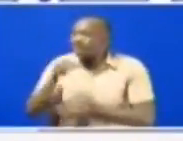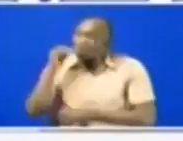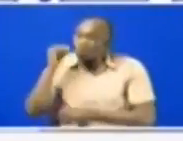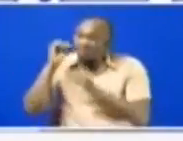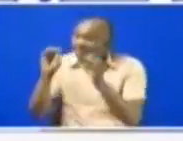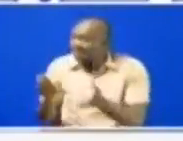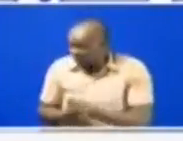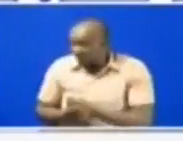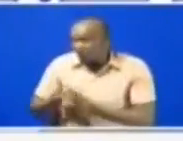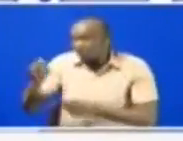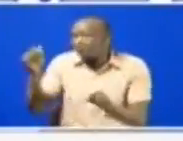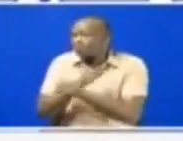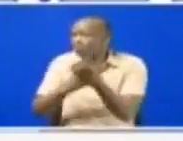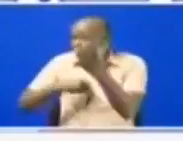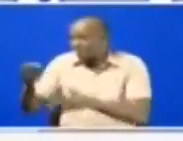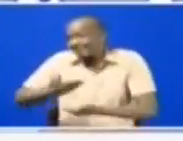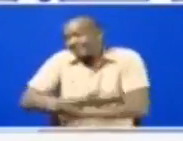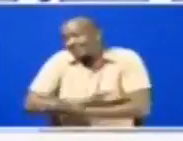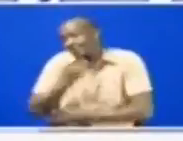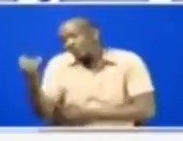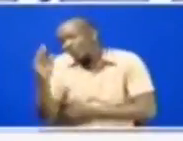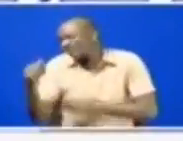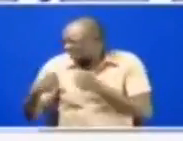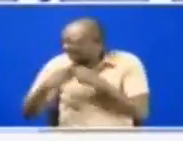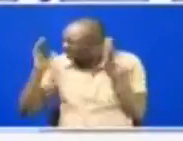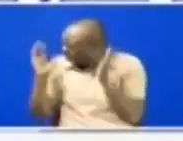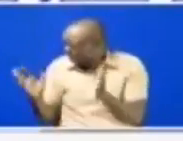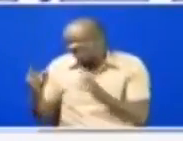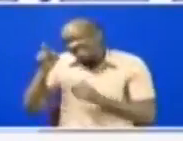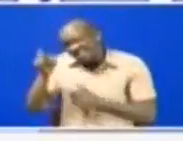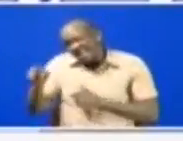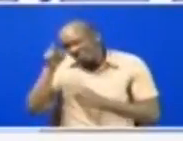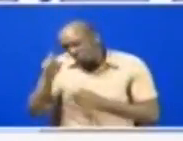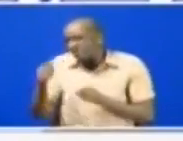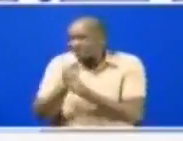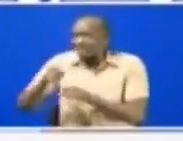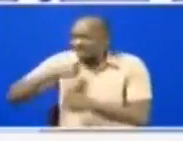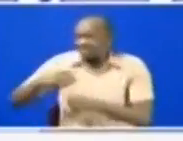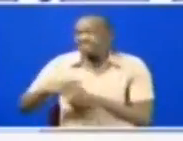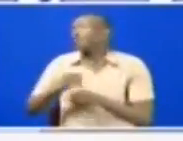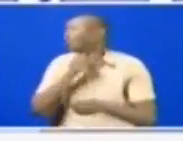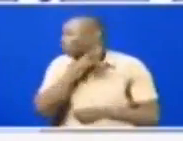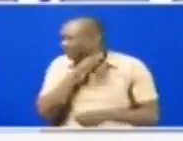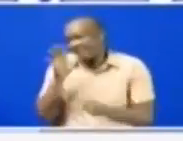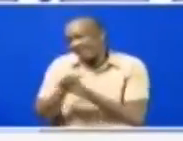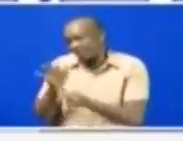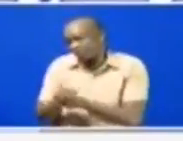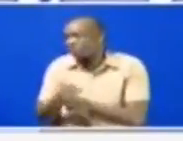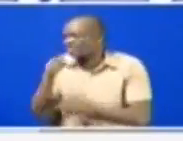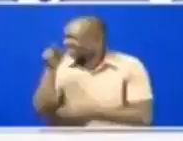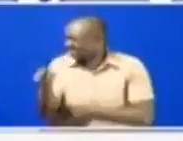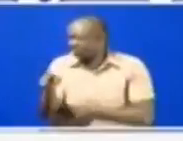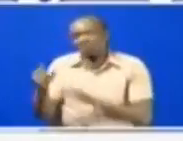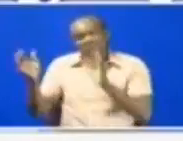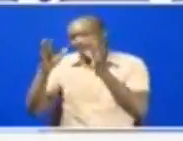nyumbani. Hata uwezi nunulia mtoto wako t-shirt. Inakuwa ni changamoto. Sasa hiyo ndio ilikuwa inafanya mpaka tunatoa sauti. Tunaona